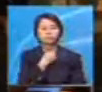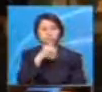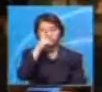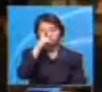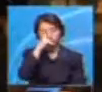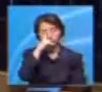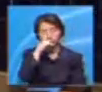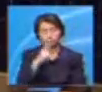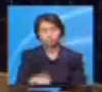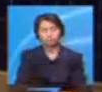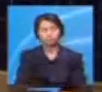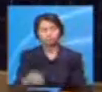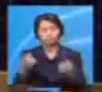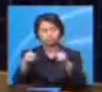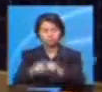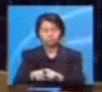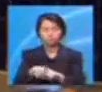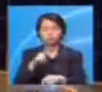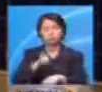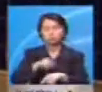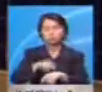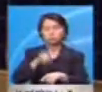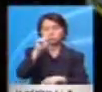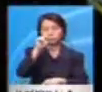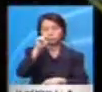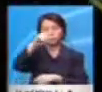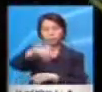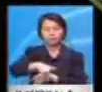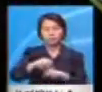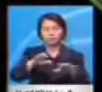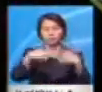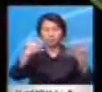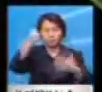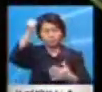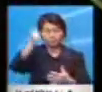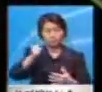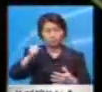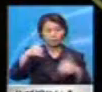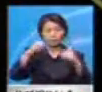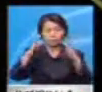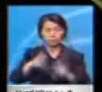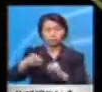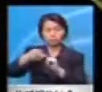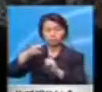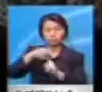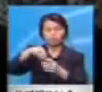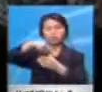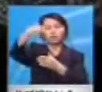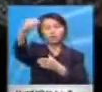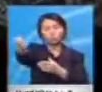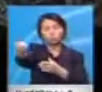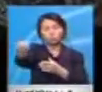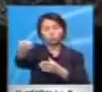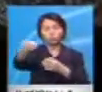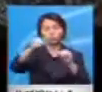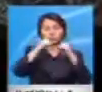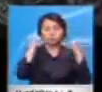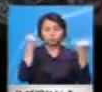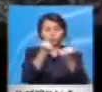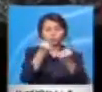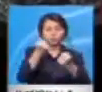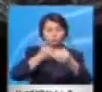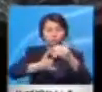kumbang kejadian itu berlaku kira-kira pukul 11 malam sebaik saja bas yang membawa pemain pulau Pinang itu keluar Dar perkangan stadium